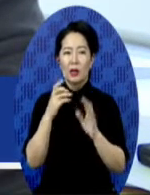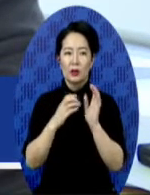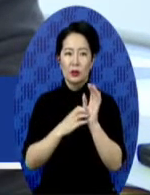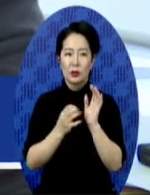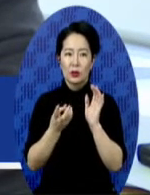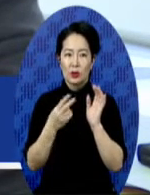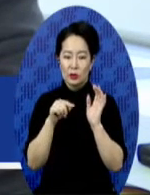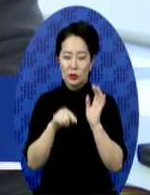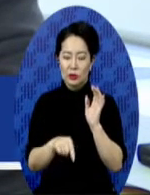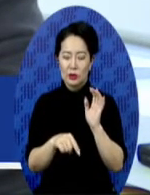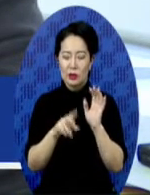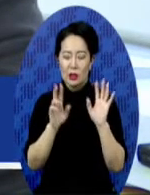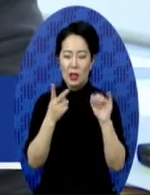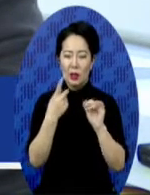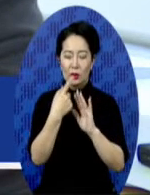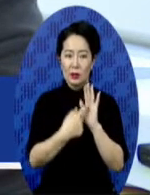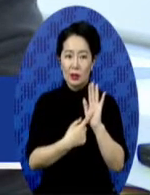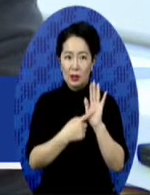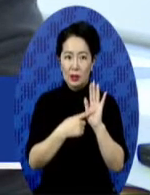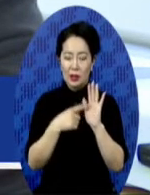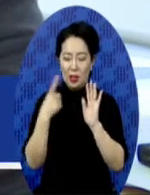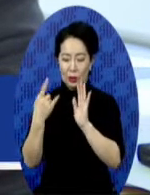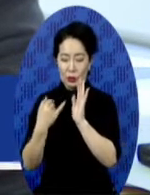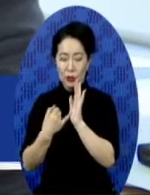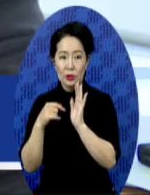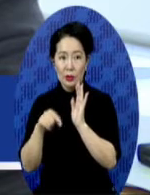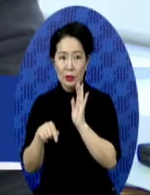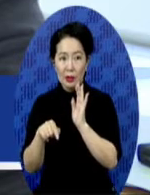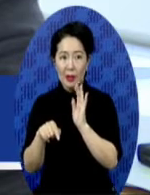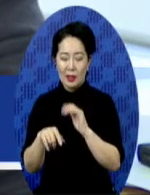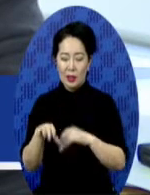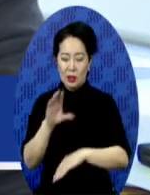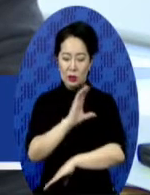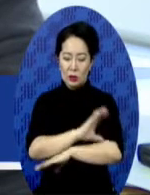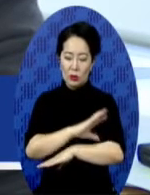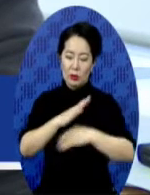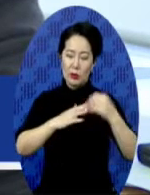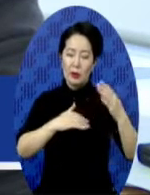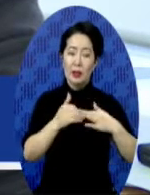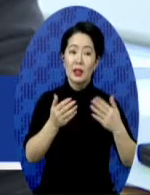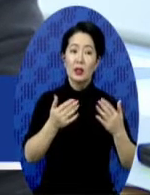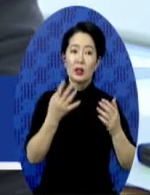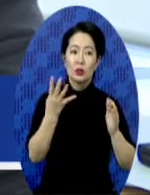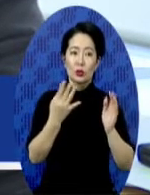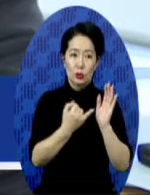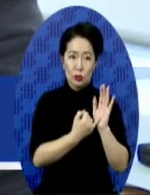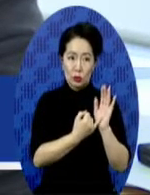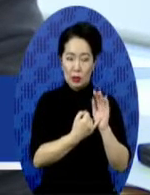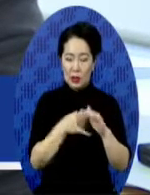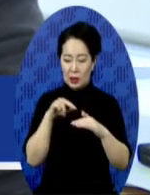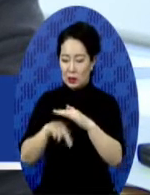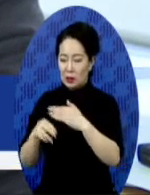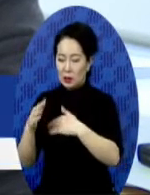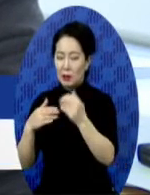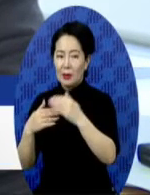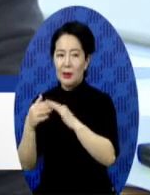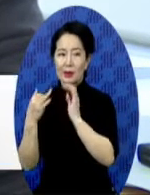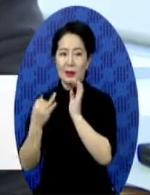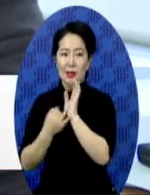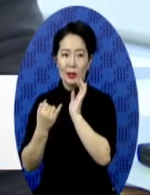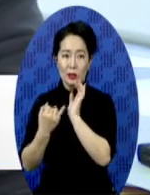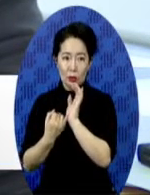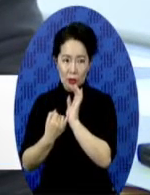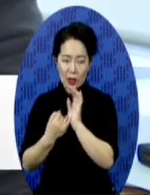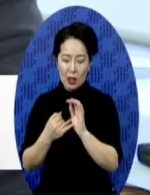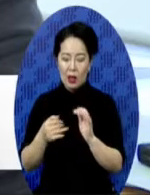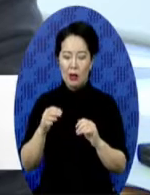оныхоо 12 сарын 16-ны байдлаар сургуулийн байрлал 46, цэцэрлэгийн байрлал 76, спорт